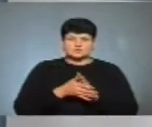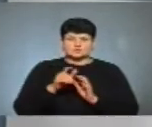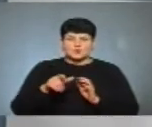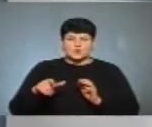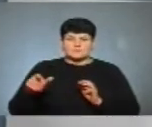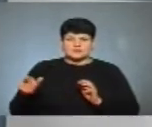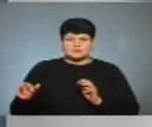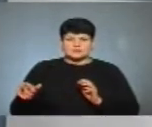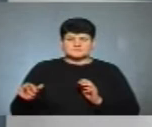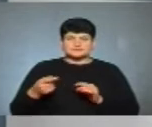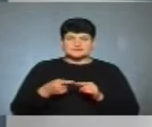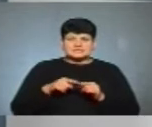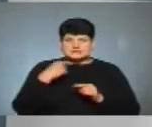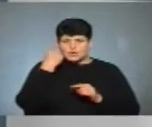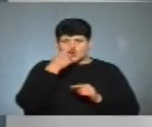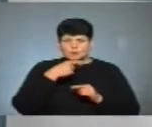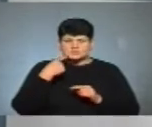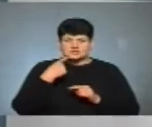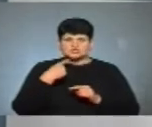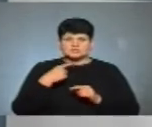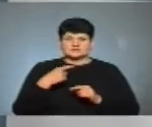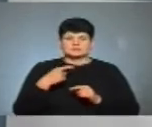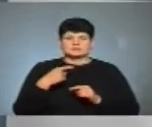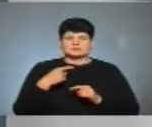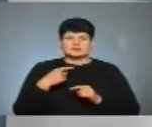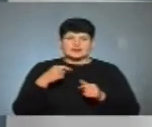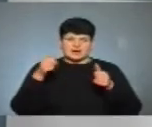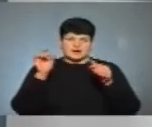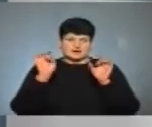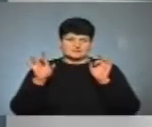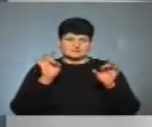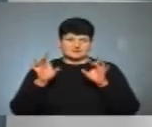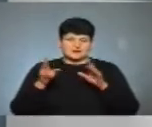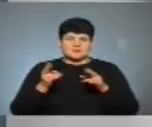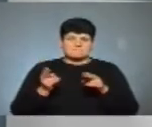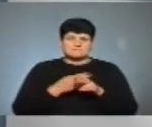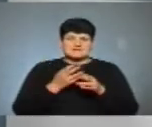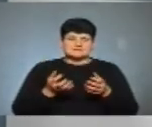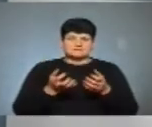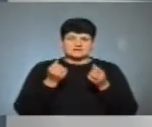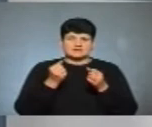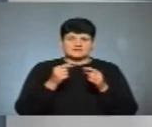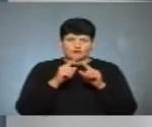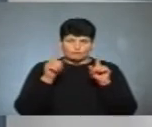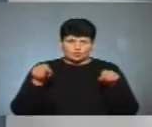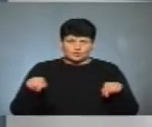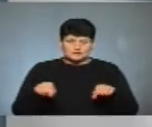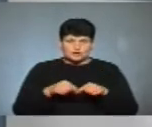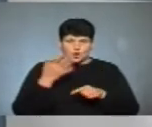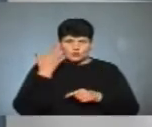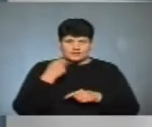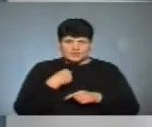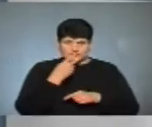громадян оці обличчя на бікбордах, скажімо так, без візуальної підтримки в бюлетені, коли я не